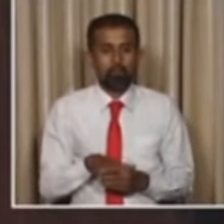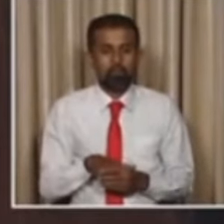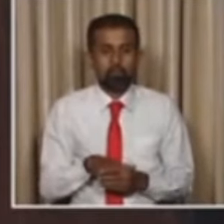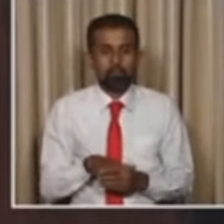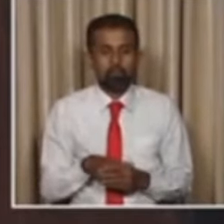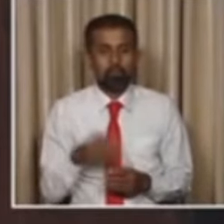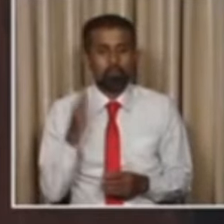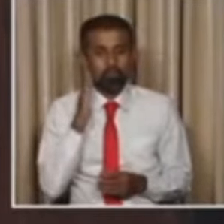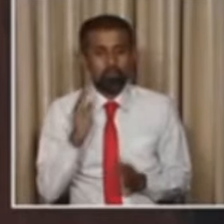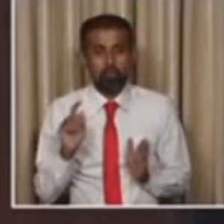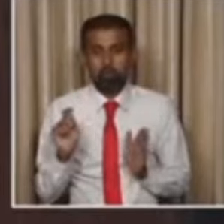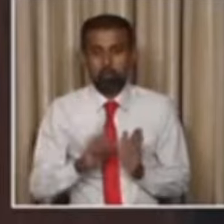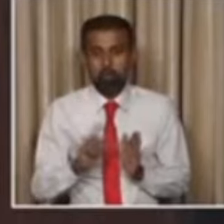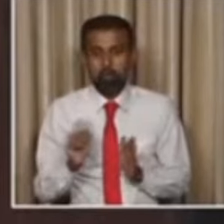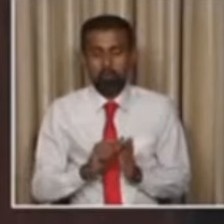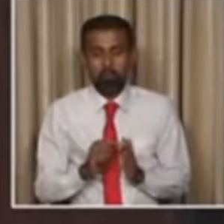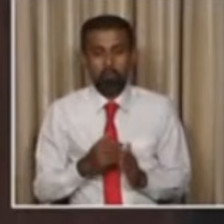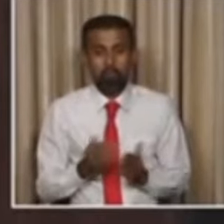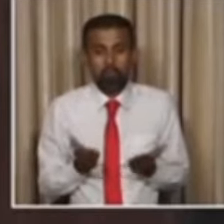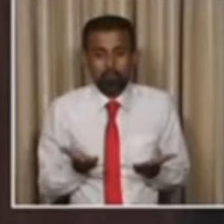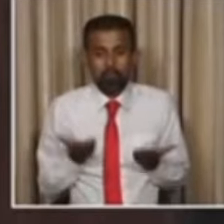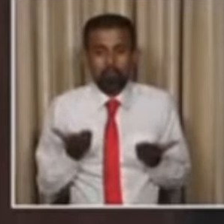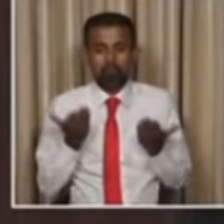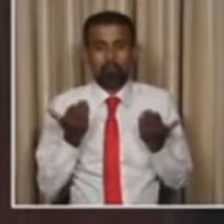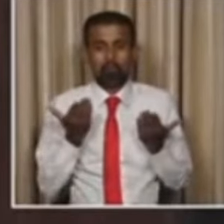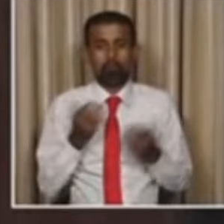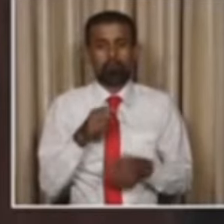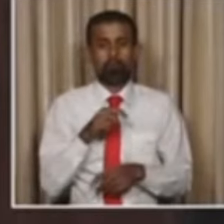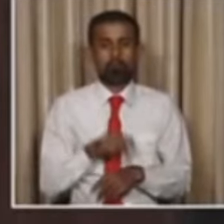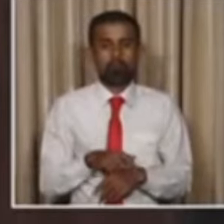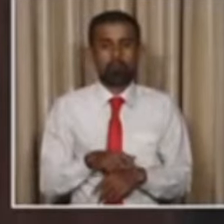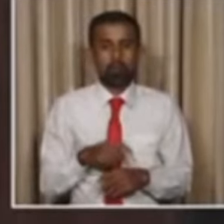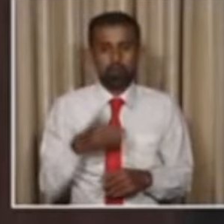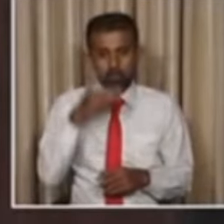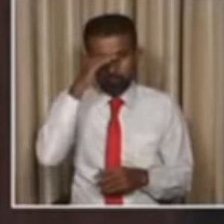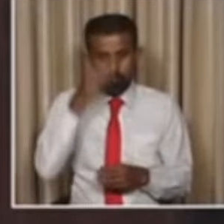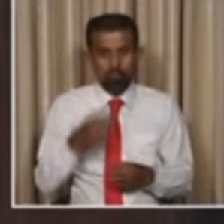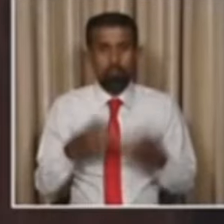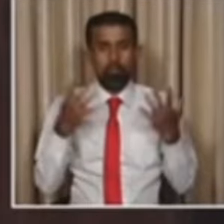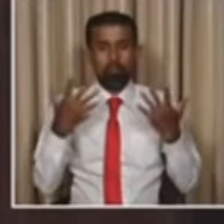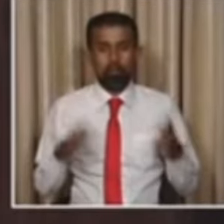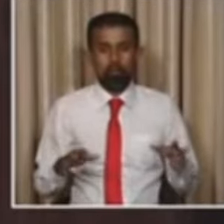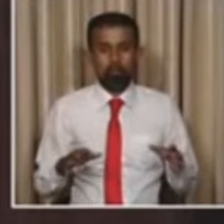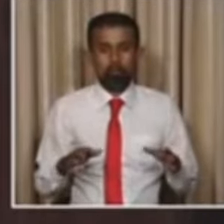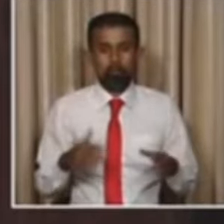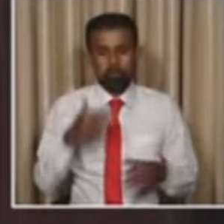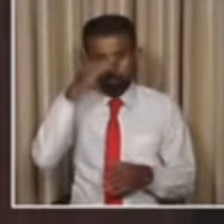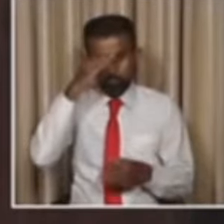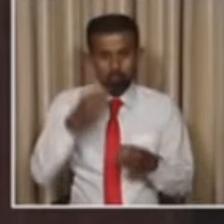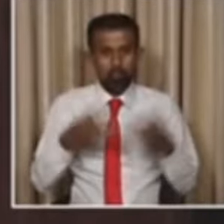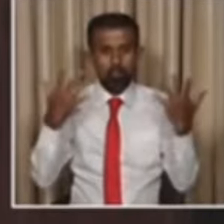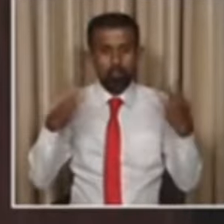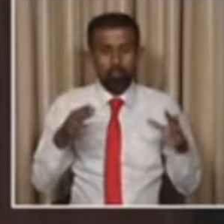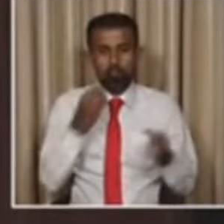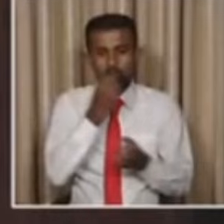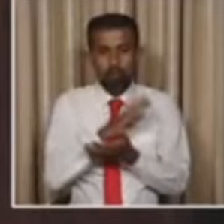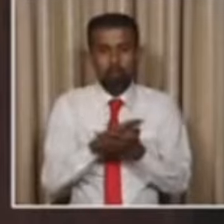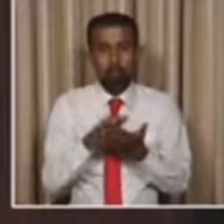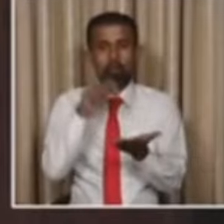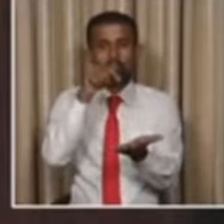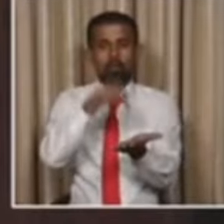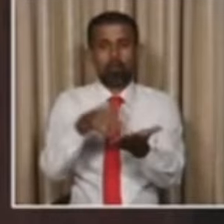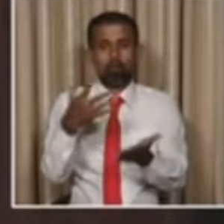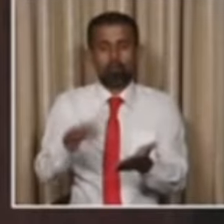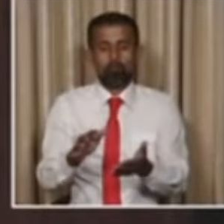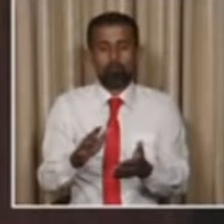විදේශ ප්‍රේෂණ තුලින් අපේ රට හුස්සෝසෝගමින් එන වෙලාවේ මේ පාස්කු පැහැර සිද්ධ වුණේ. මේ පාස්කු පැහැර සංචාරක හෝටල් ඉලක්ක කරගත්තා.